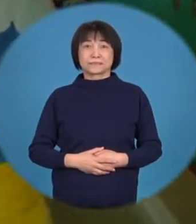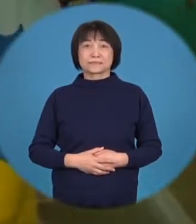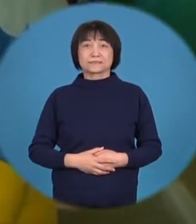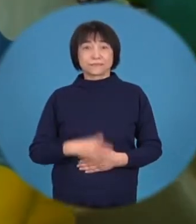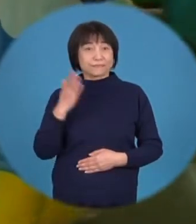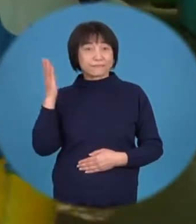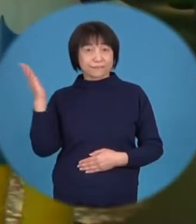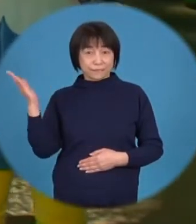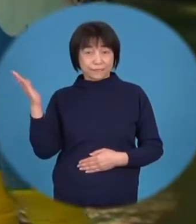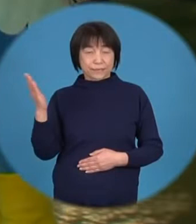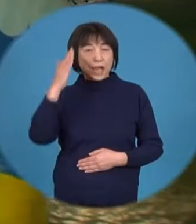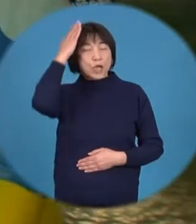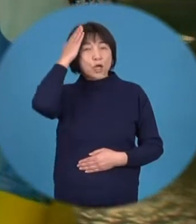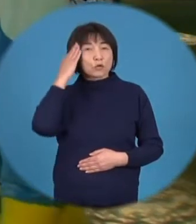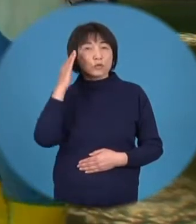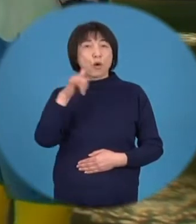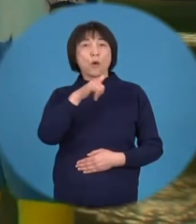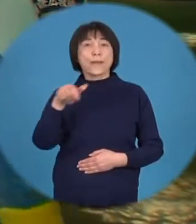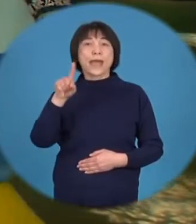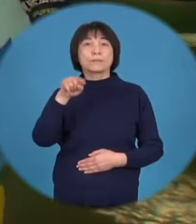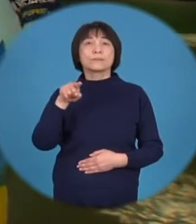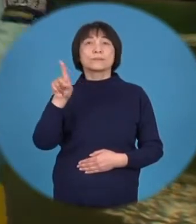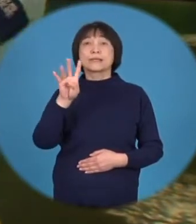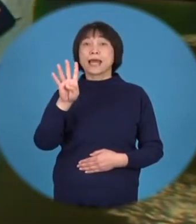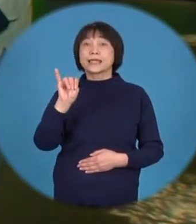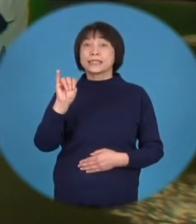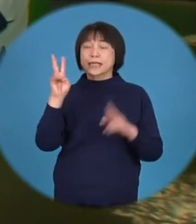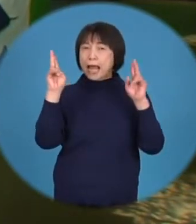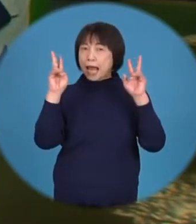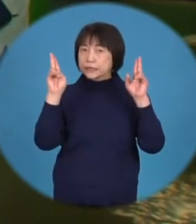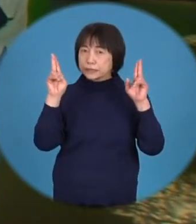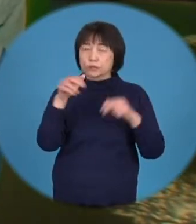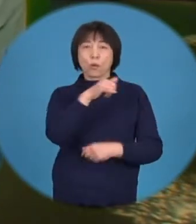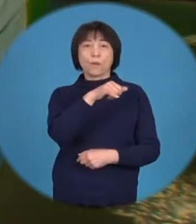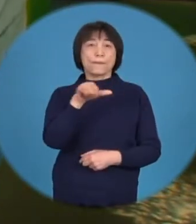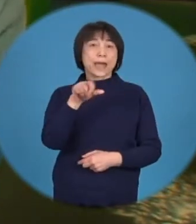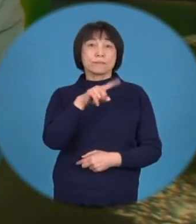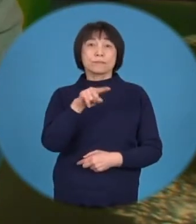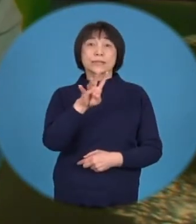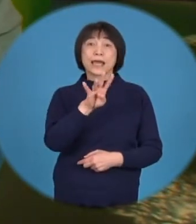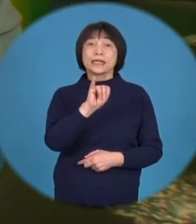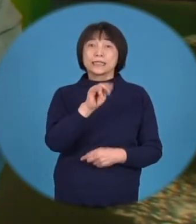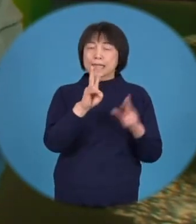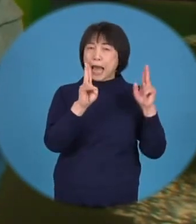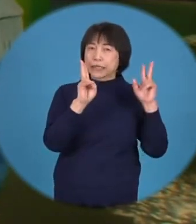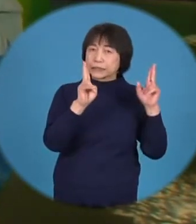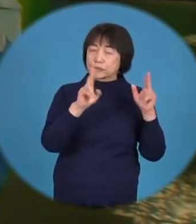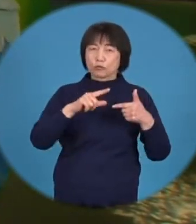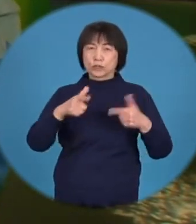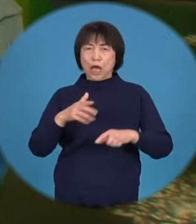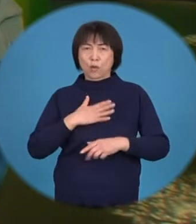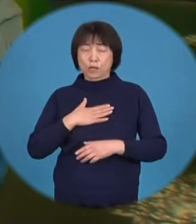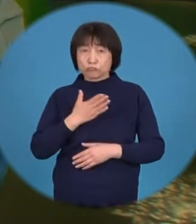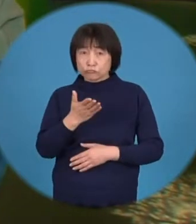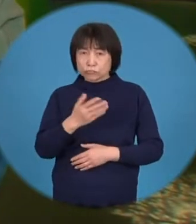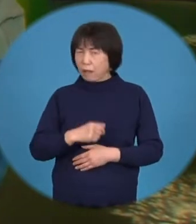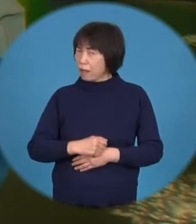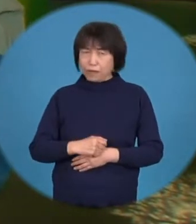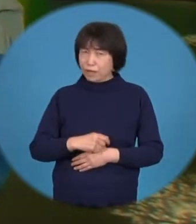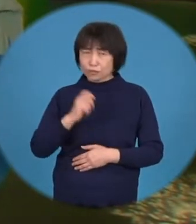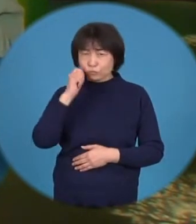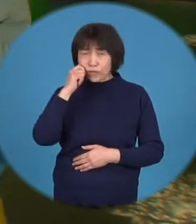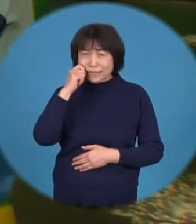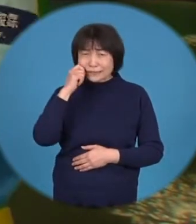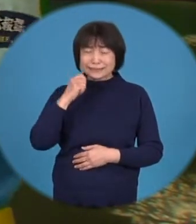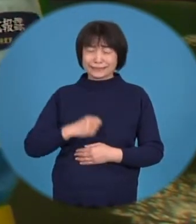次はこちら黒弁慶ガニと弁慶ガニです。どこが違うか分かりますか？ これも難しいな。みん